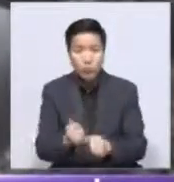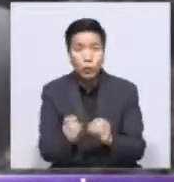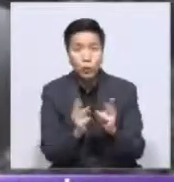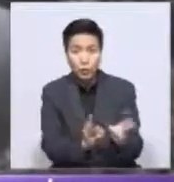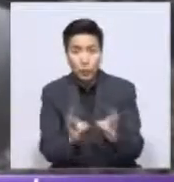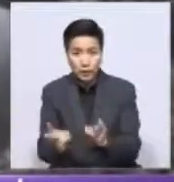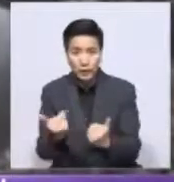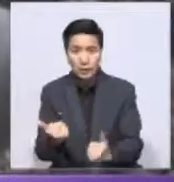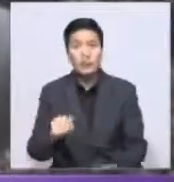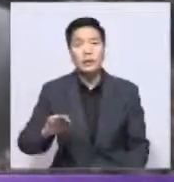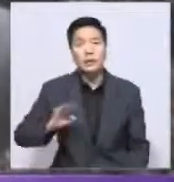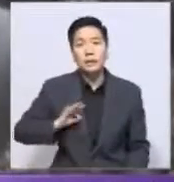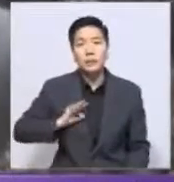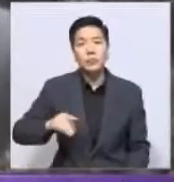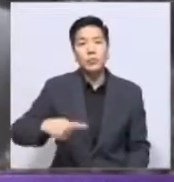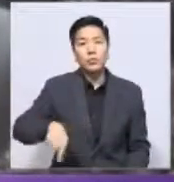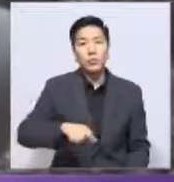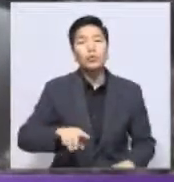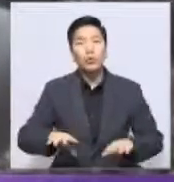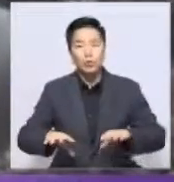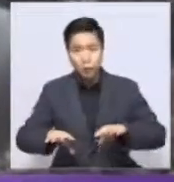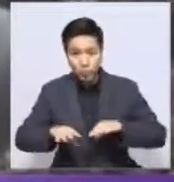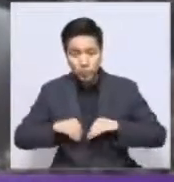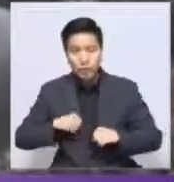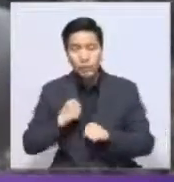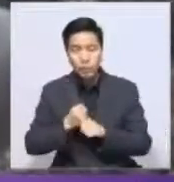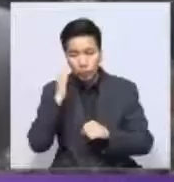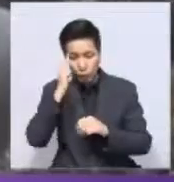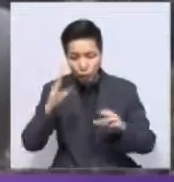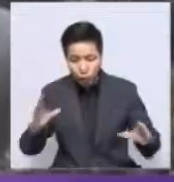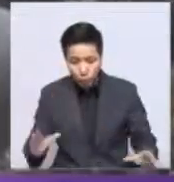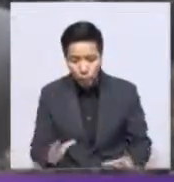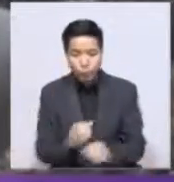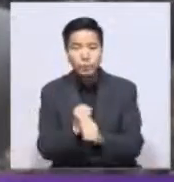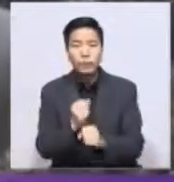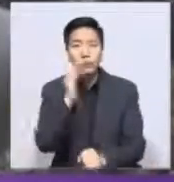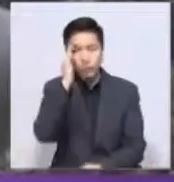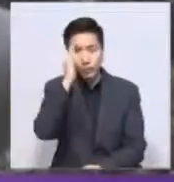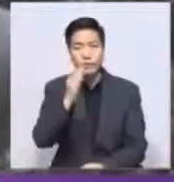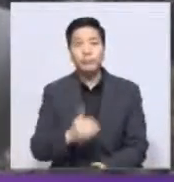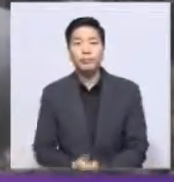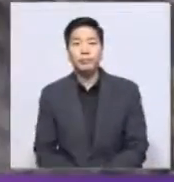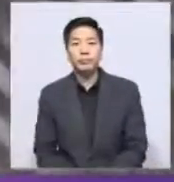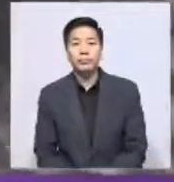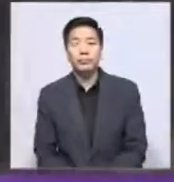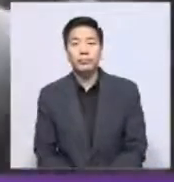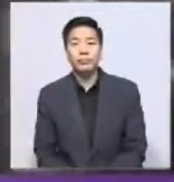ยมาตรการเหล่านี้ประเทศสมาชิกรับที่จะนำไปพิจารณาเพื่อหาข้อสรุปร่วมกันต่อไปค่ะ